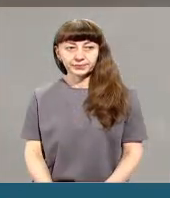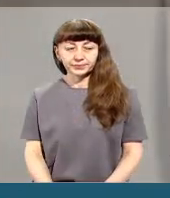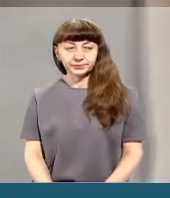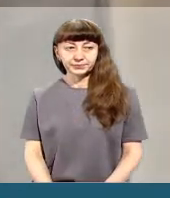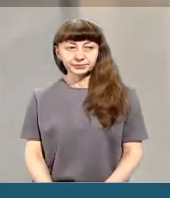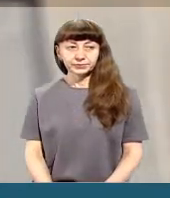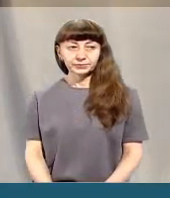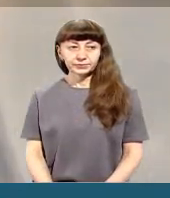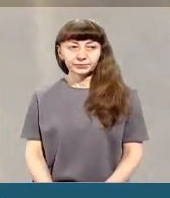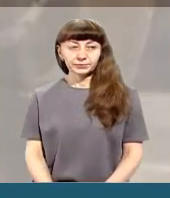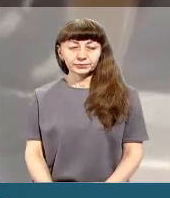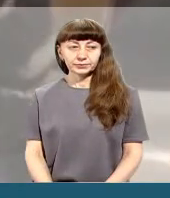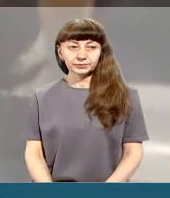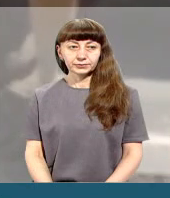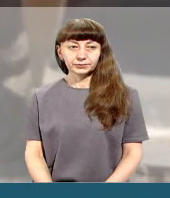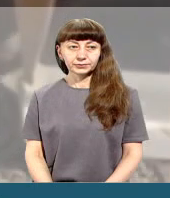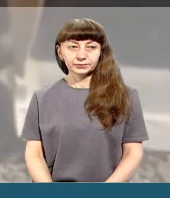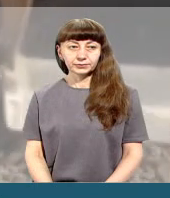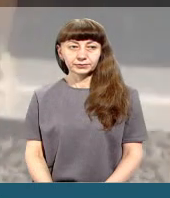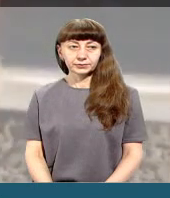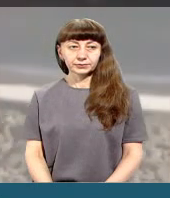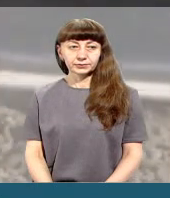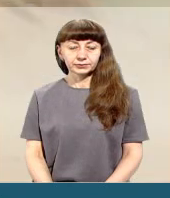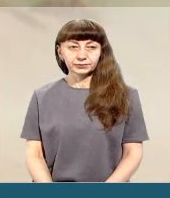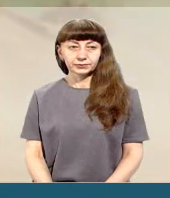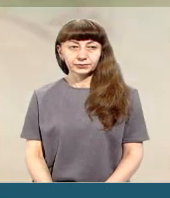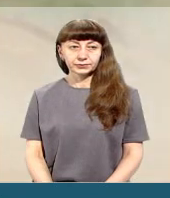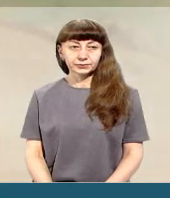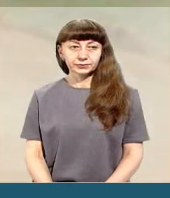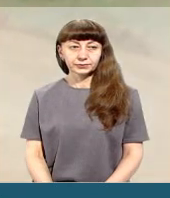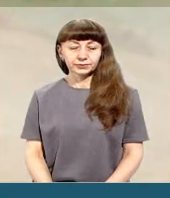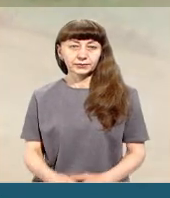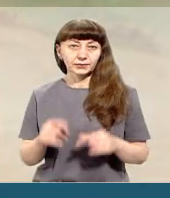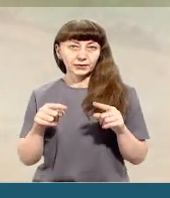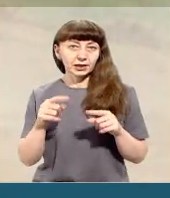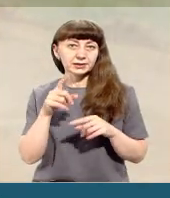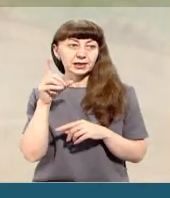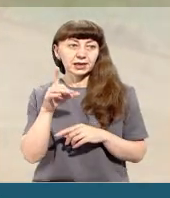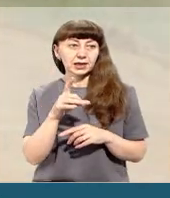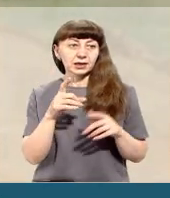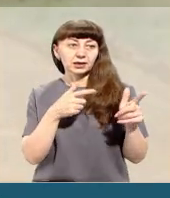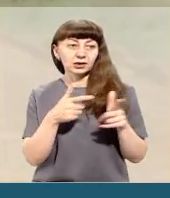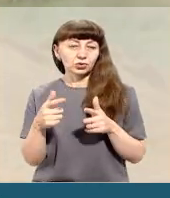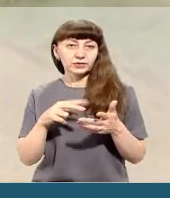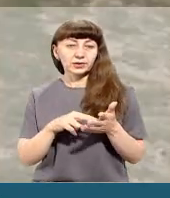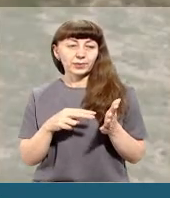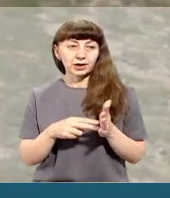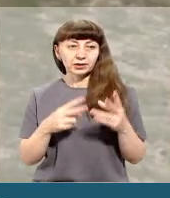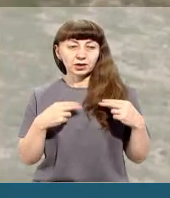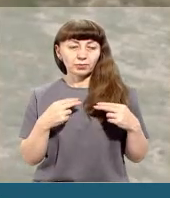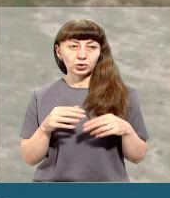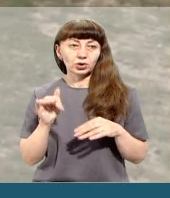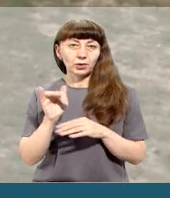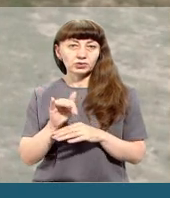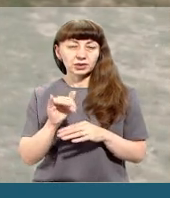бөлек Үрпек қабырға бағытында су шайған 22 шақырым жол қалпына келтірілді. Тасты Байғабыл ауылдарының кіреберістері жөнделді.